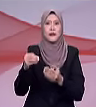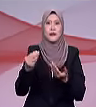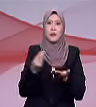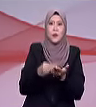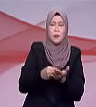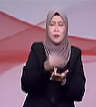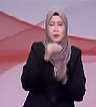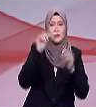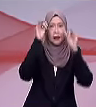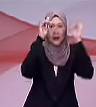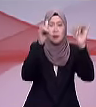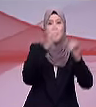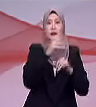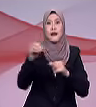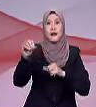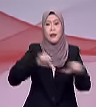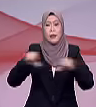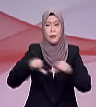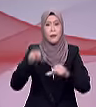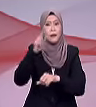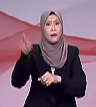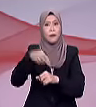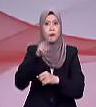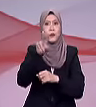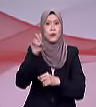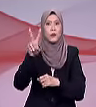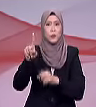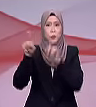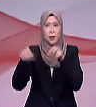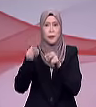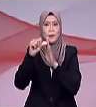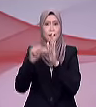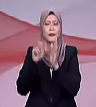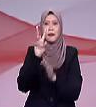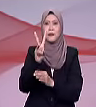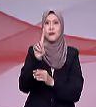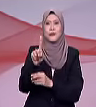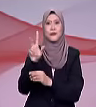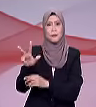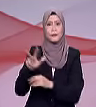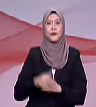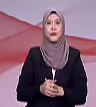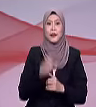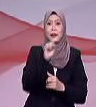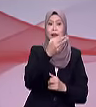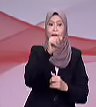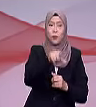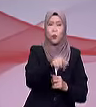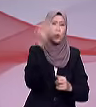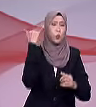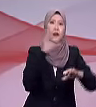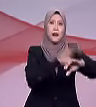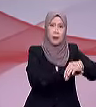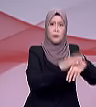keganasan dan hasil daripada activity haram 2001 kurungan akta 613 Syahrul pernah ditahan